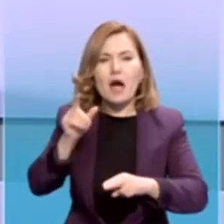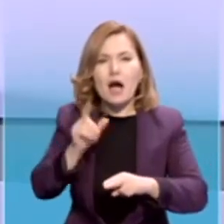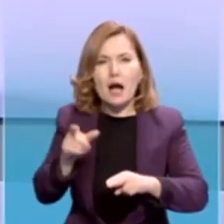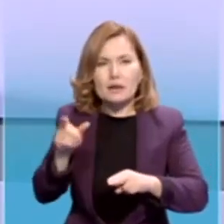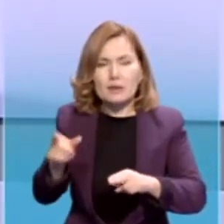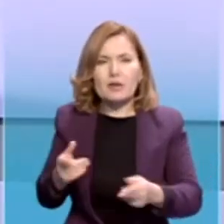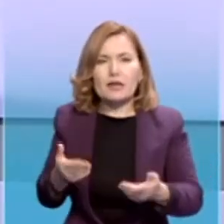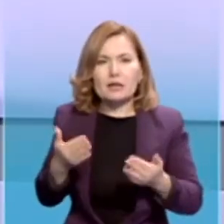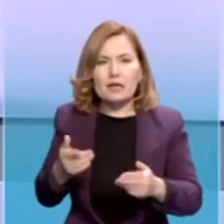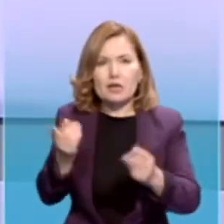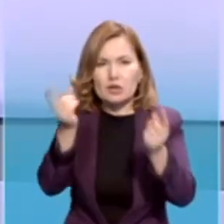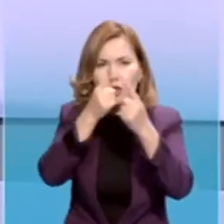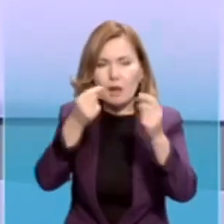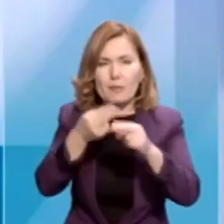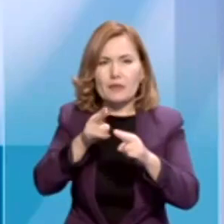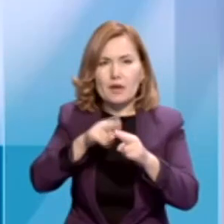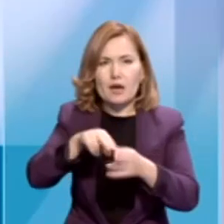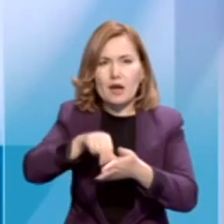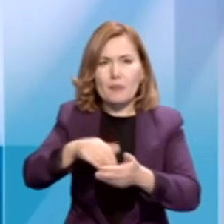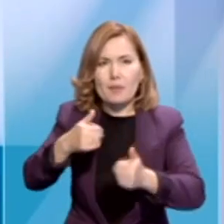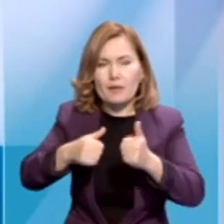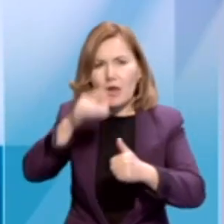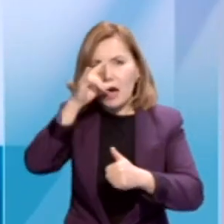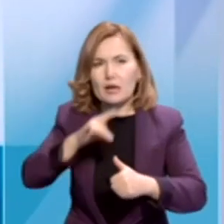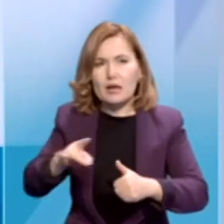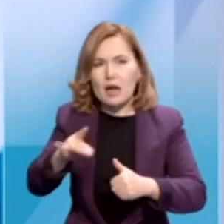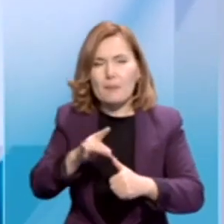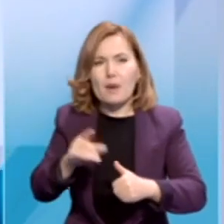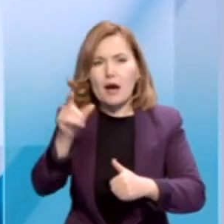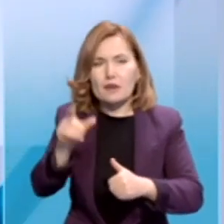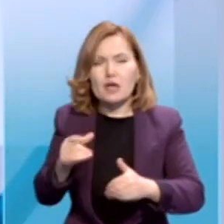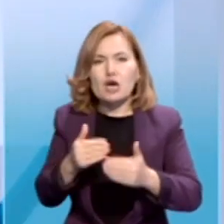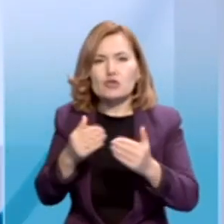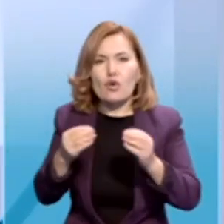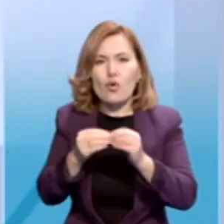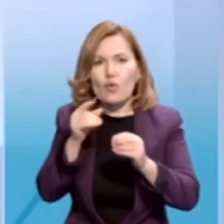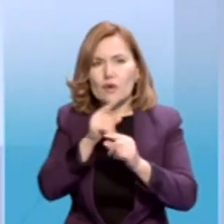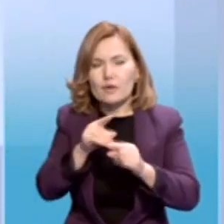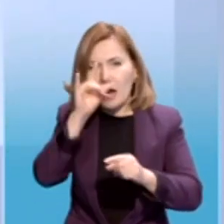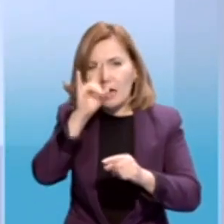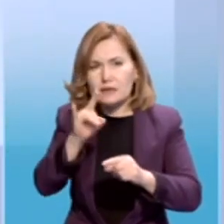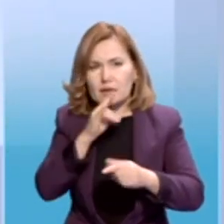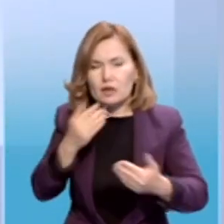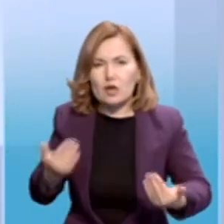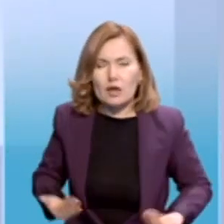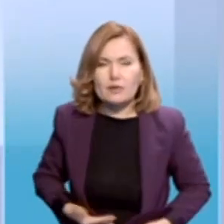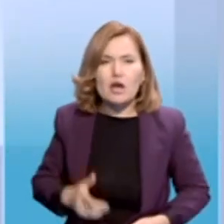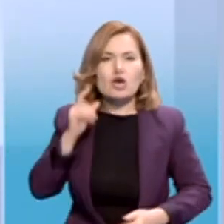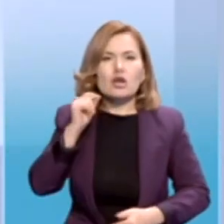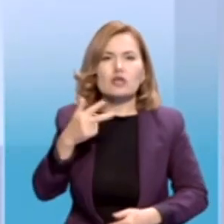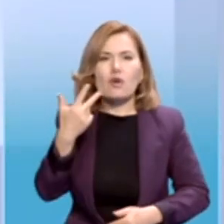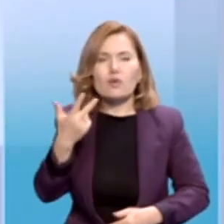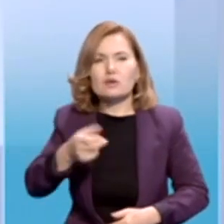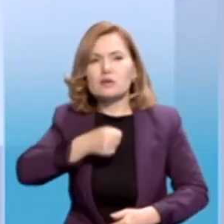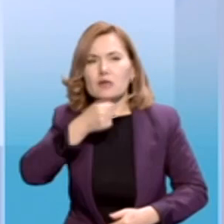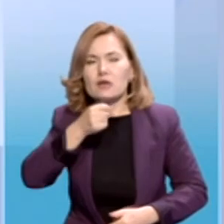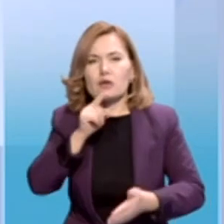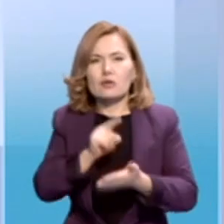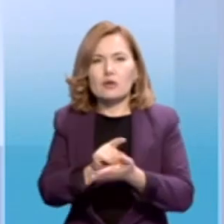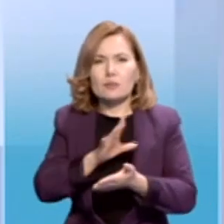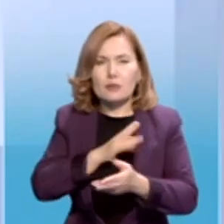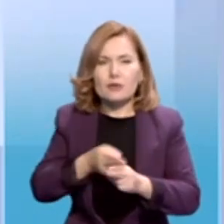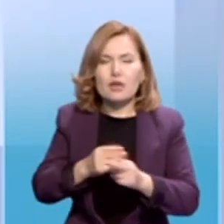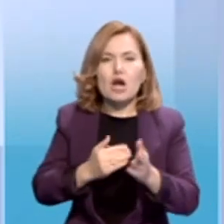талаптарды жариялады. Үміткер Қазақстан Республикасының азаматы, соңғы 10 жылда елде тұрған, жасы 30-дан асқан болу керек.